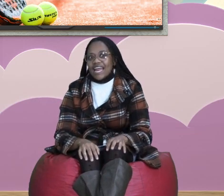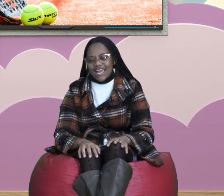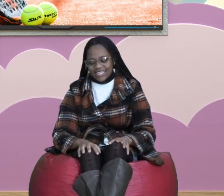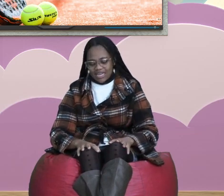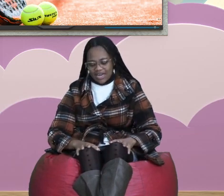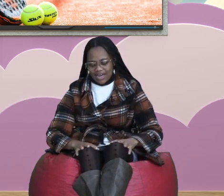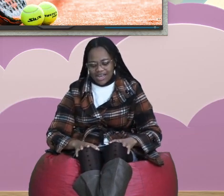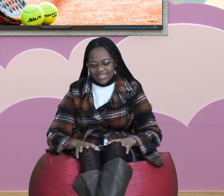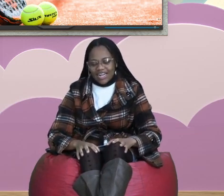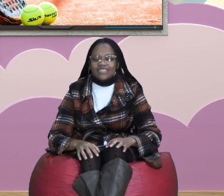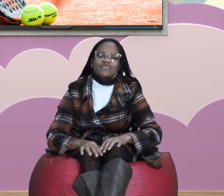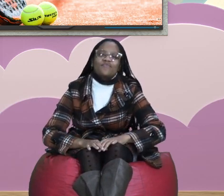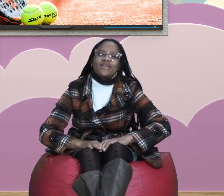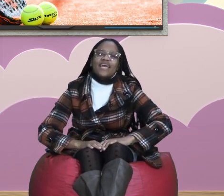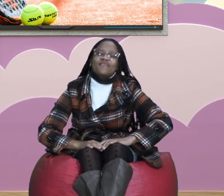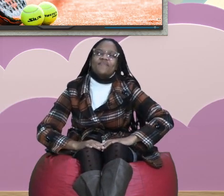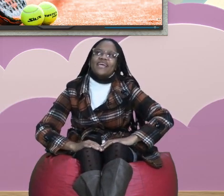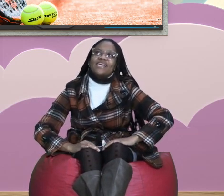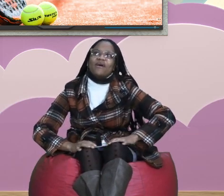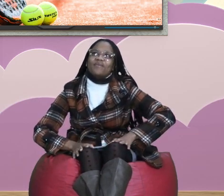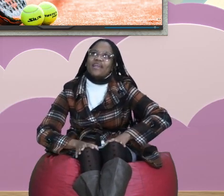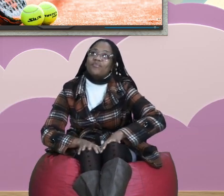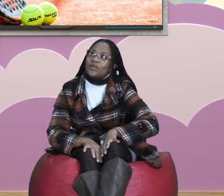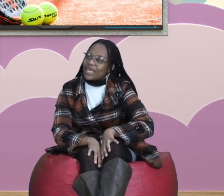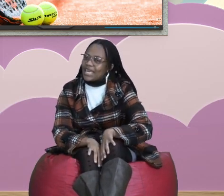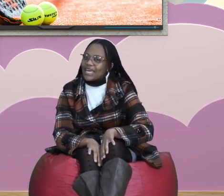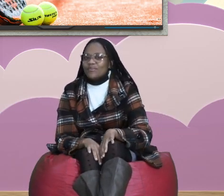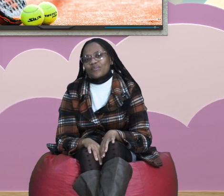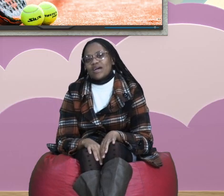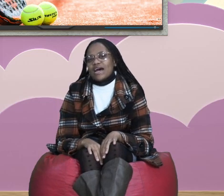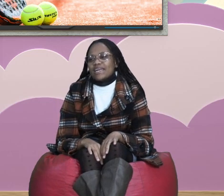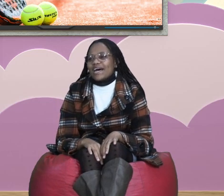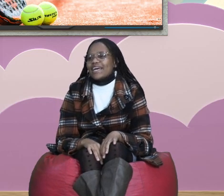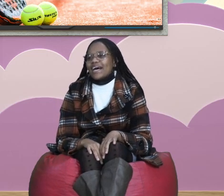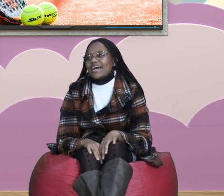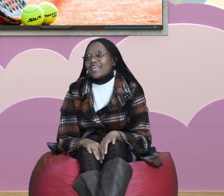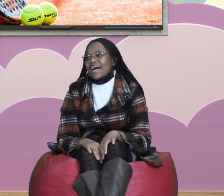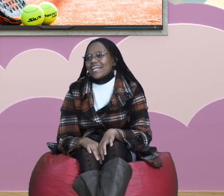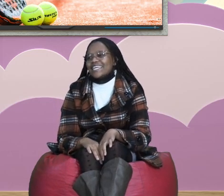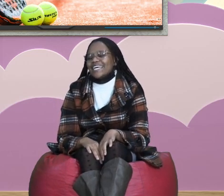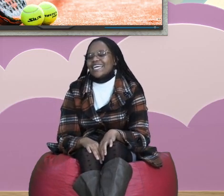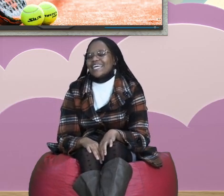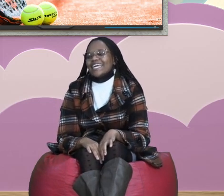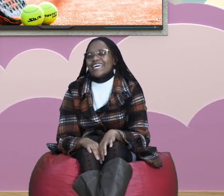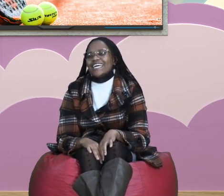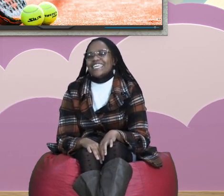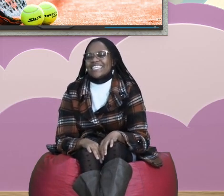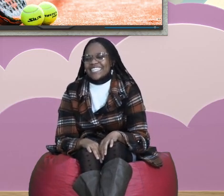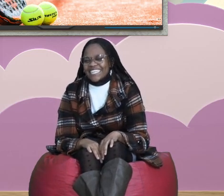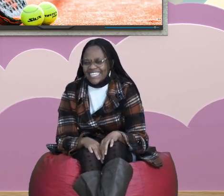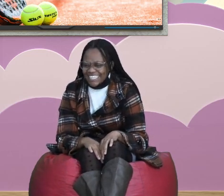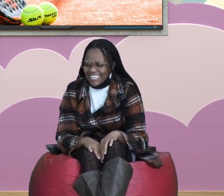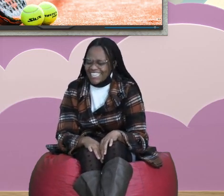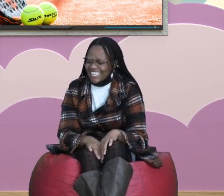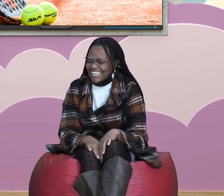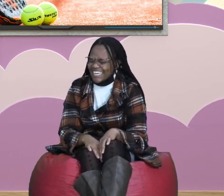En hy het altyd 'n bruin broekie en hy lag altyd.